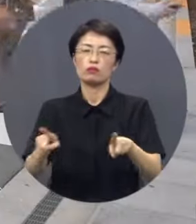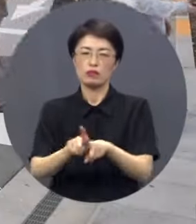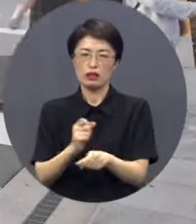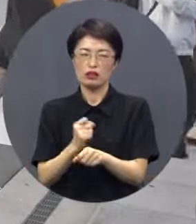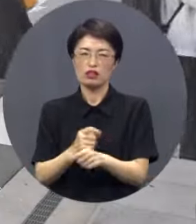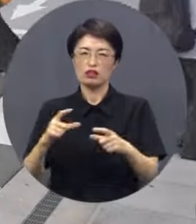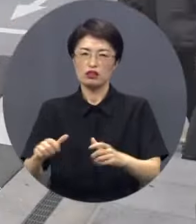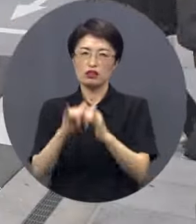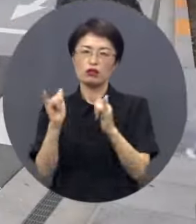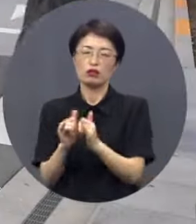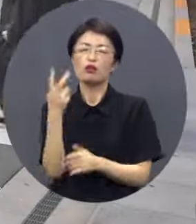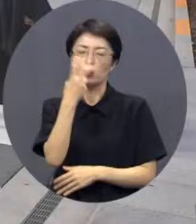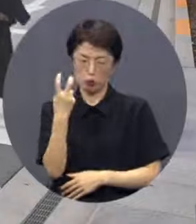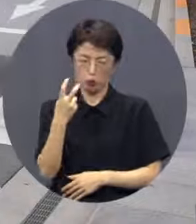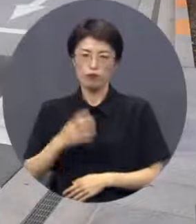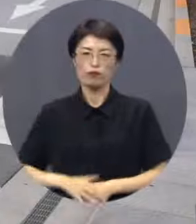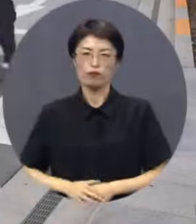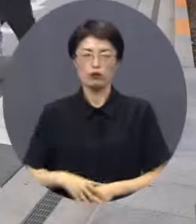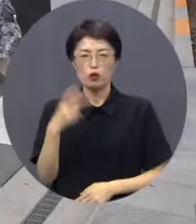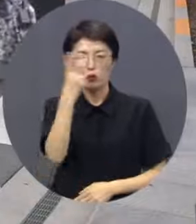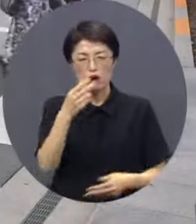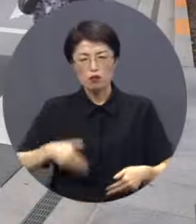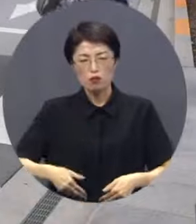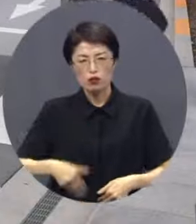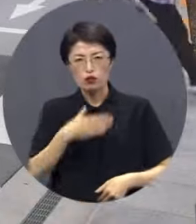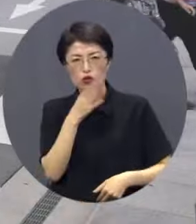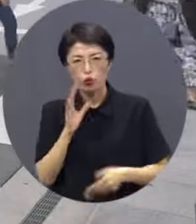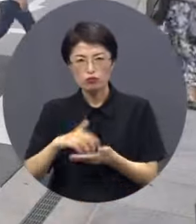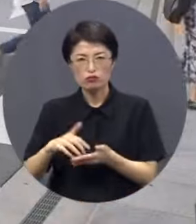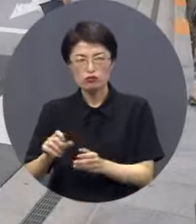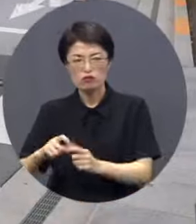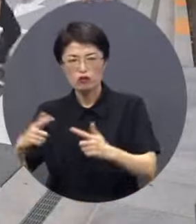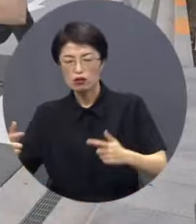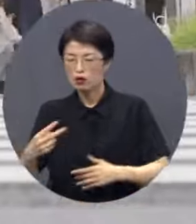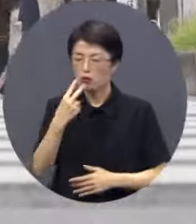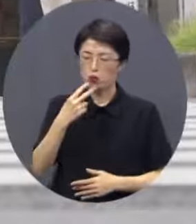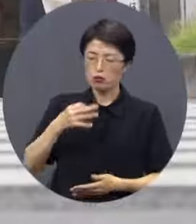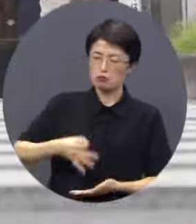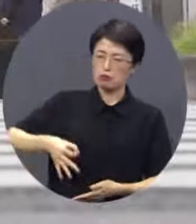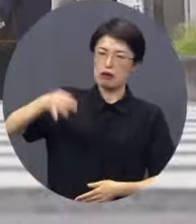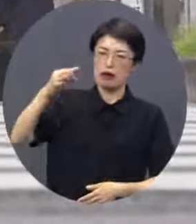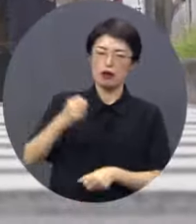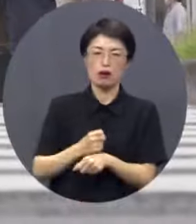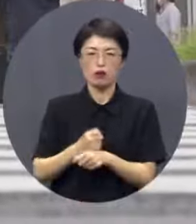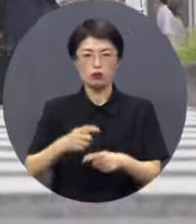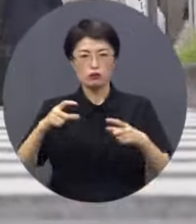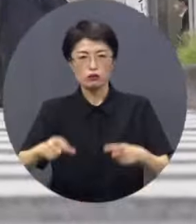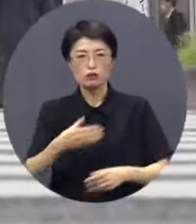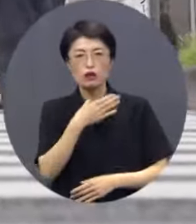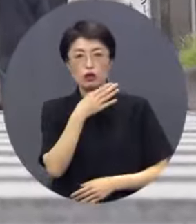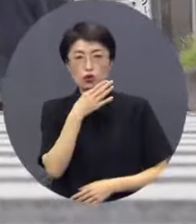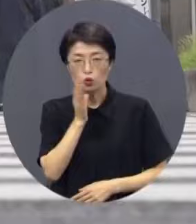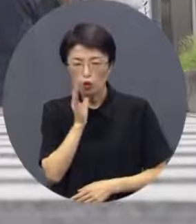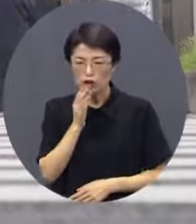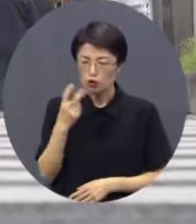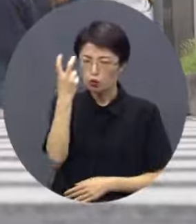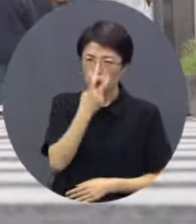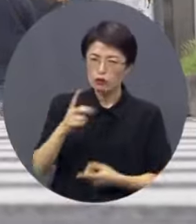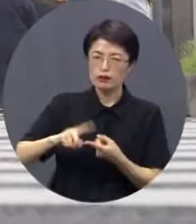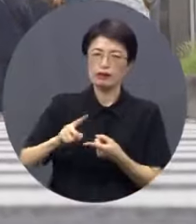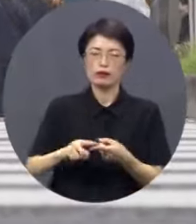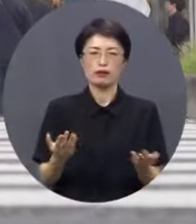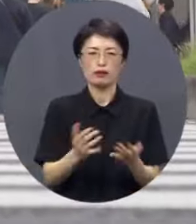돌봄을 필요로 하는 노인들이 늘면서 보험료가 상승하고 지방에 요양 요원 등 돌봄인력 구하기는 갈수록